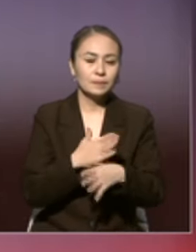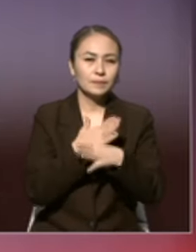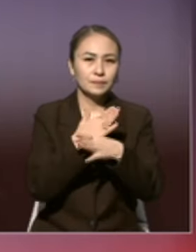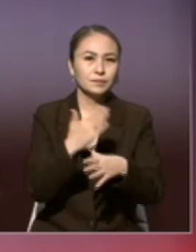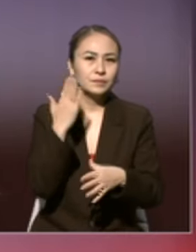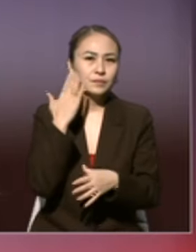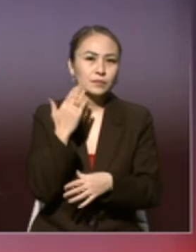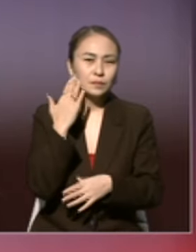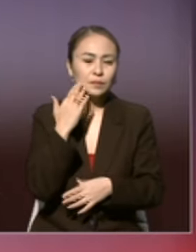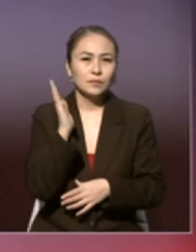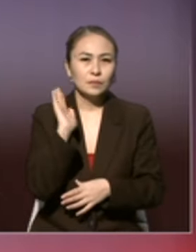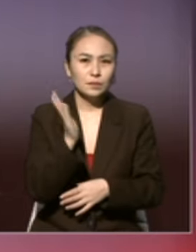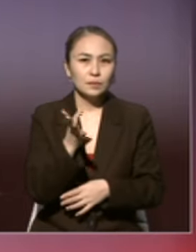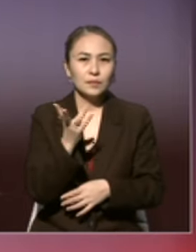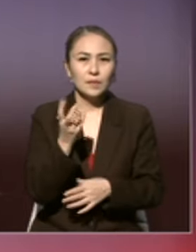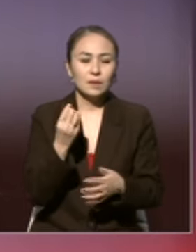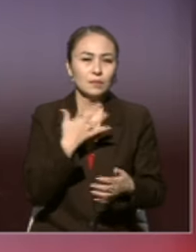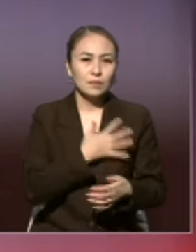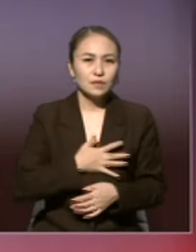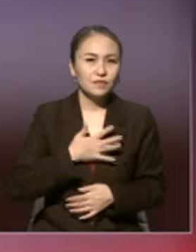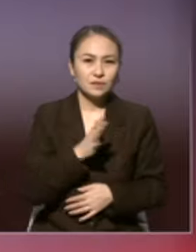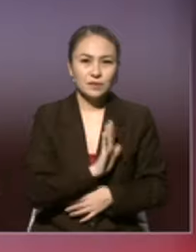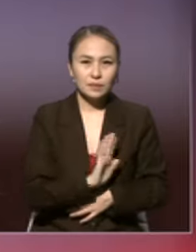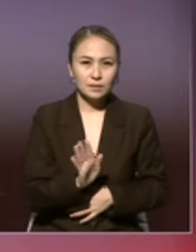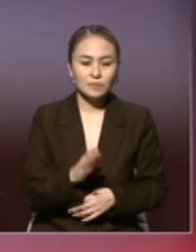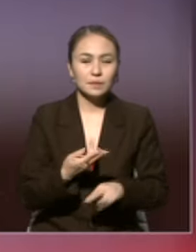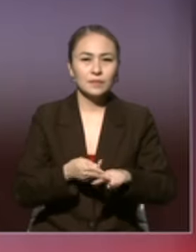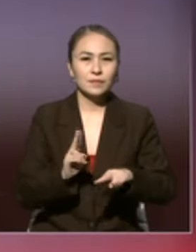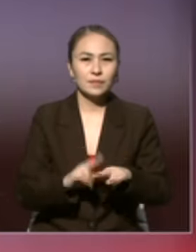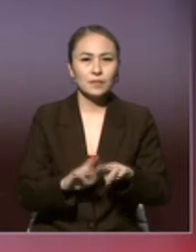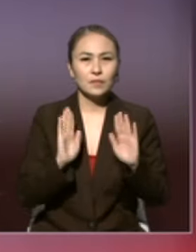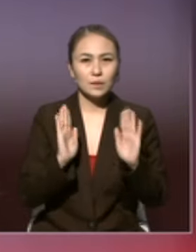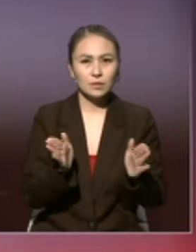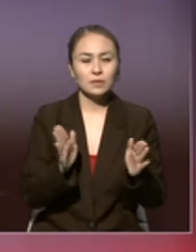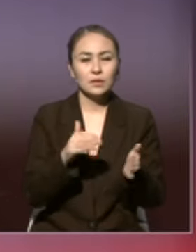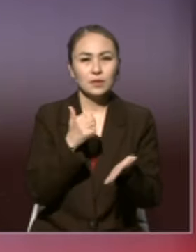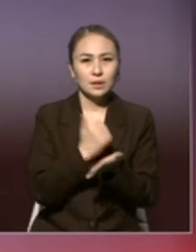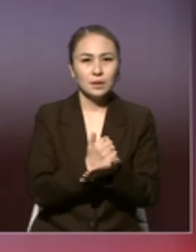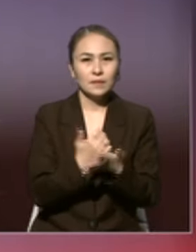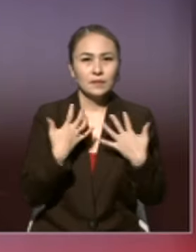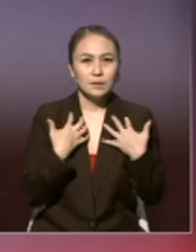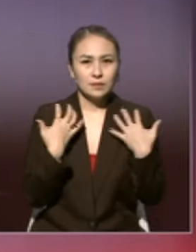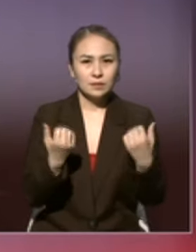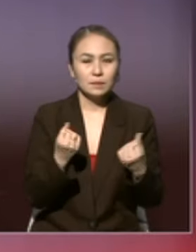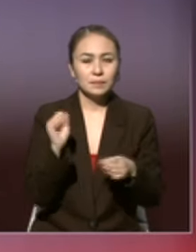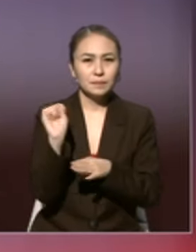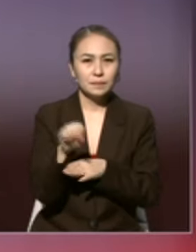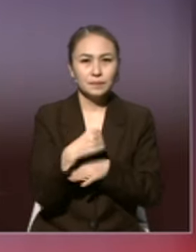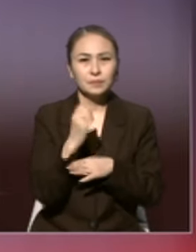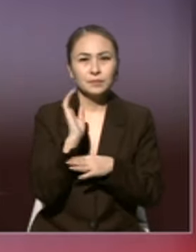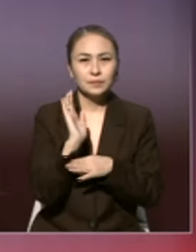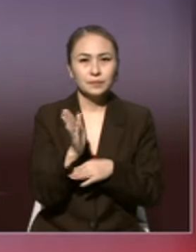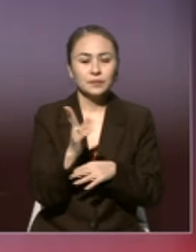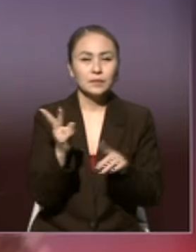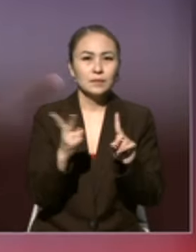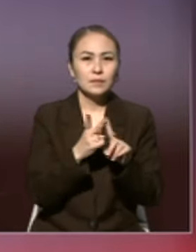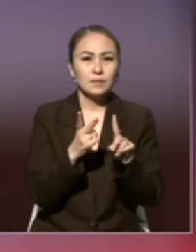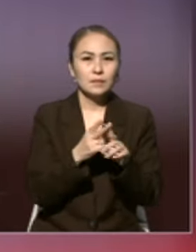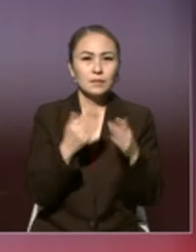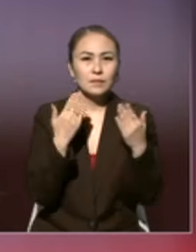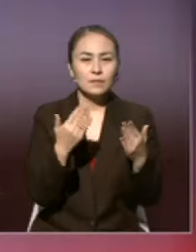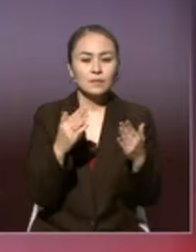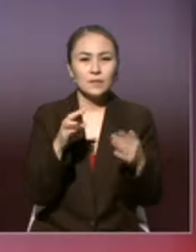жүк жеңіл дегендей, бұл да күн өтер, Құдай қаласа аманшылықпен осы қиыншылықтан өтейік демекшімін. Екіншіден